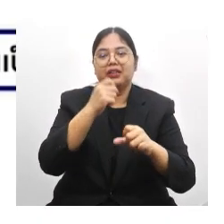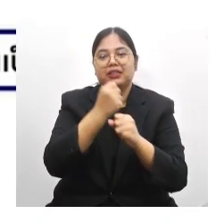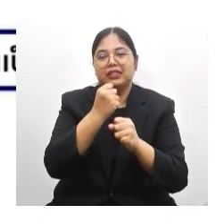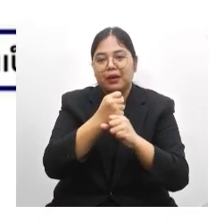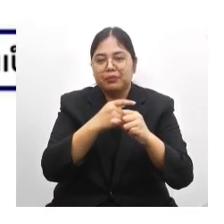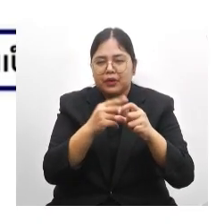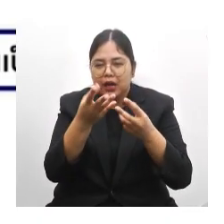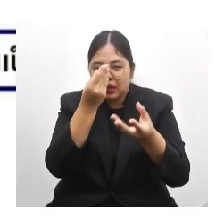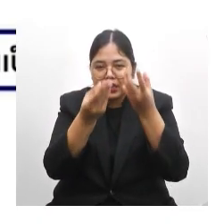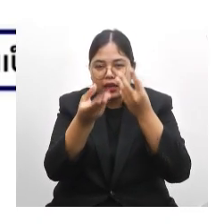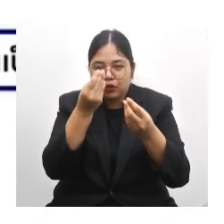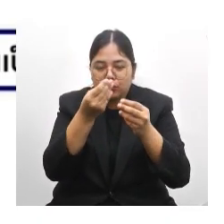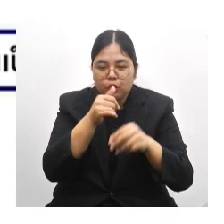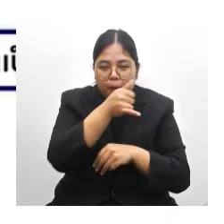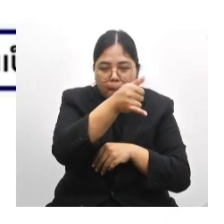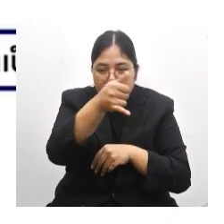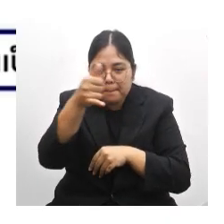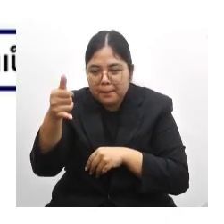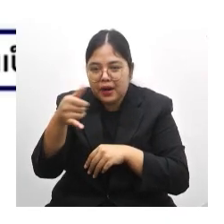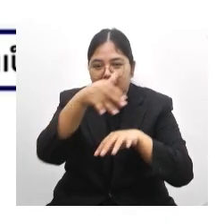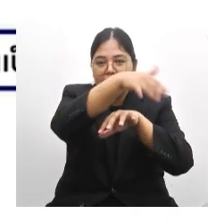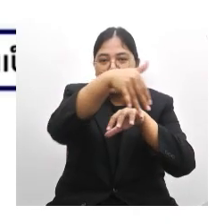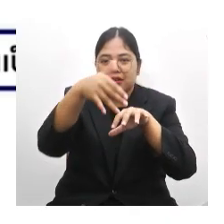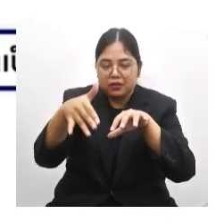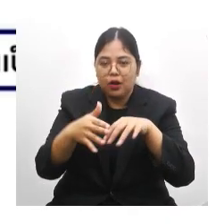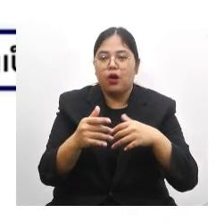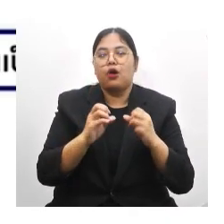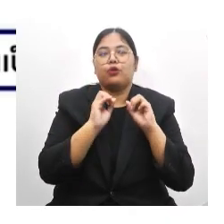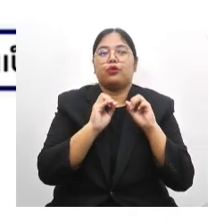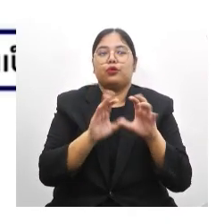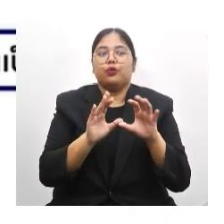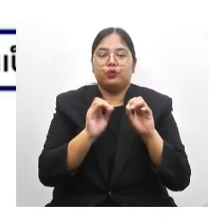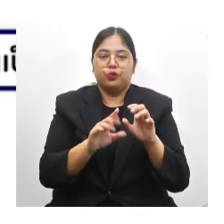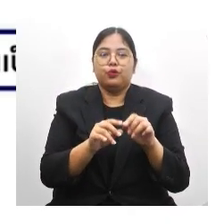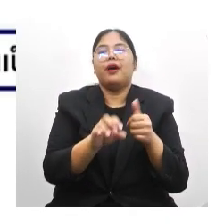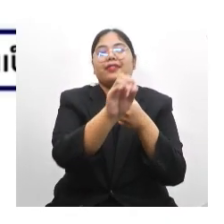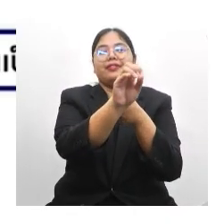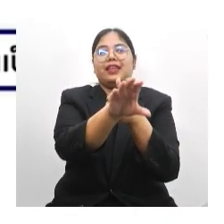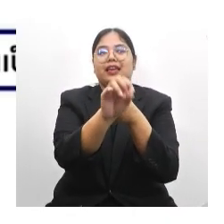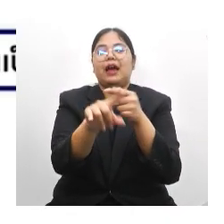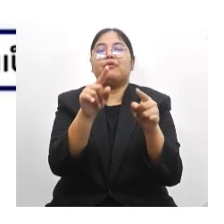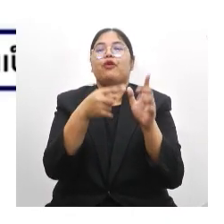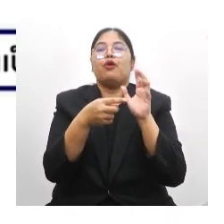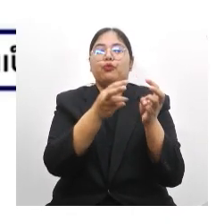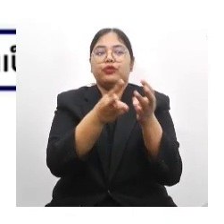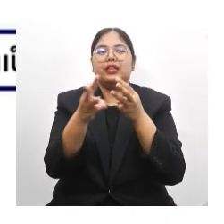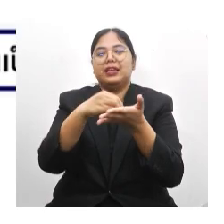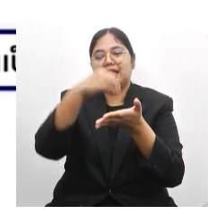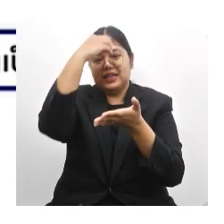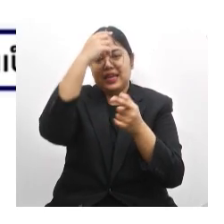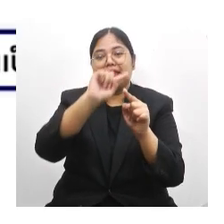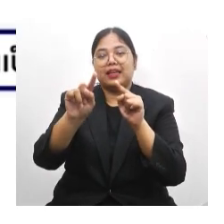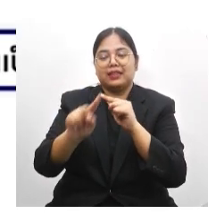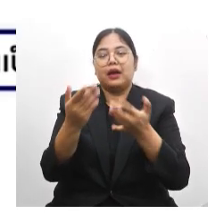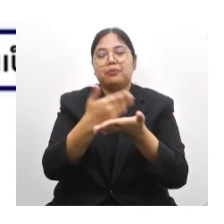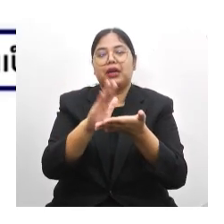รียนรู้แบบสืบเสาะที่เรียกว่าอินควายครูเป็นผู้แนะนำบนเส้นทางแห่งการเรียนรู้แบ่งการเรียนรู้ออก